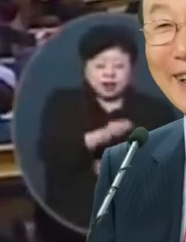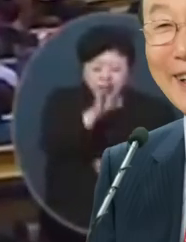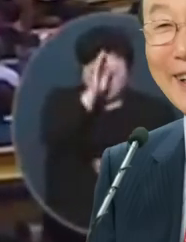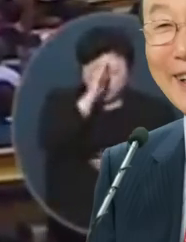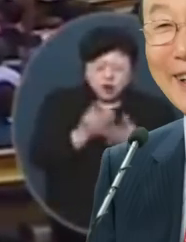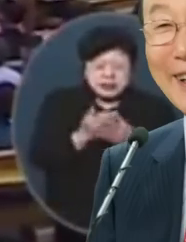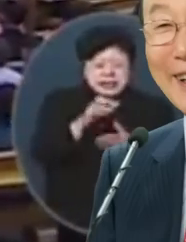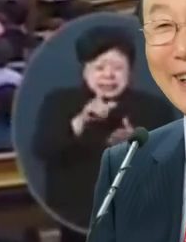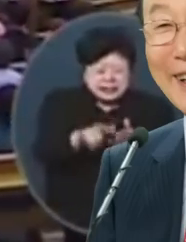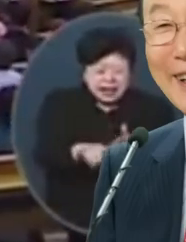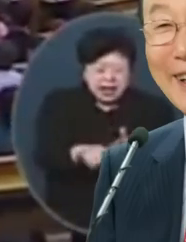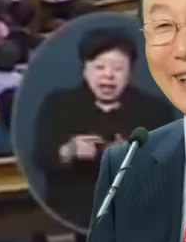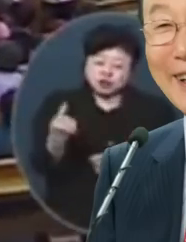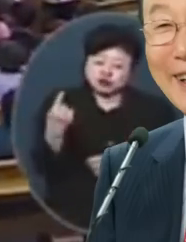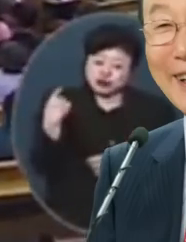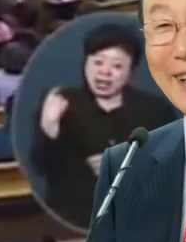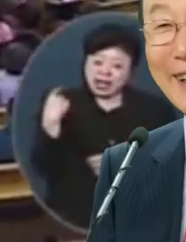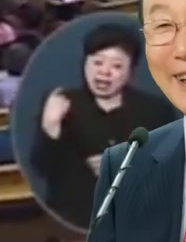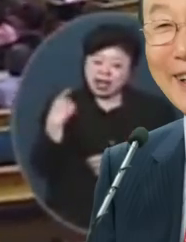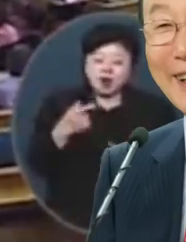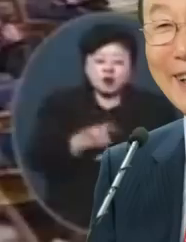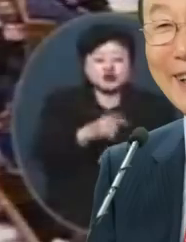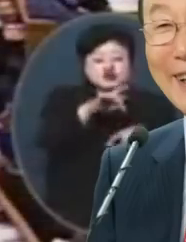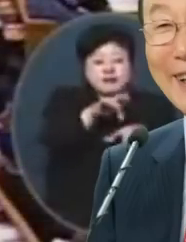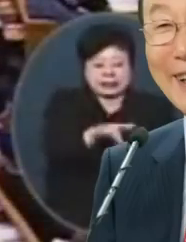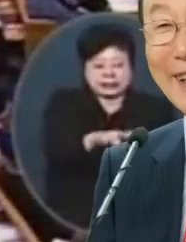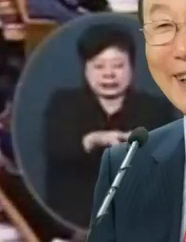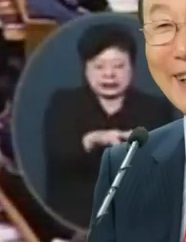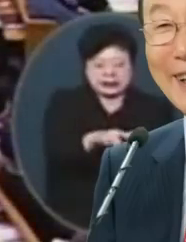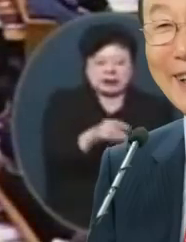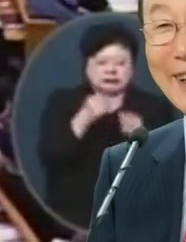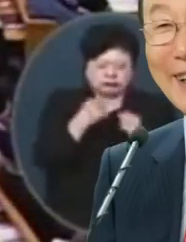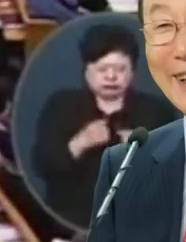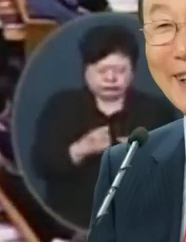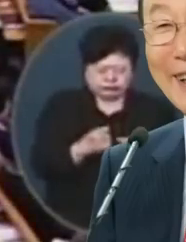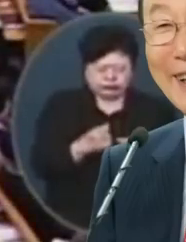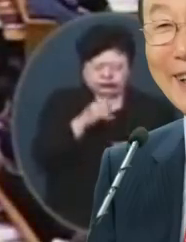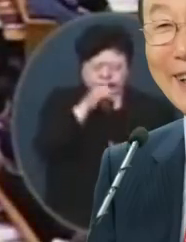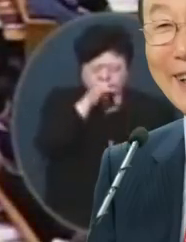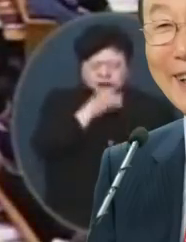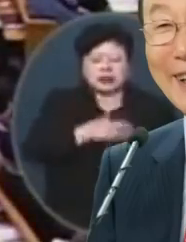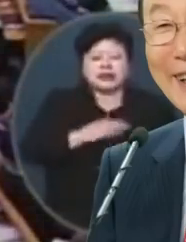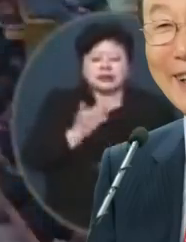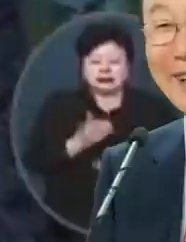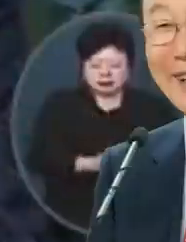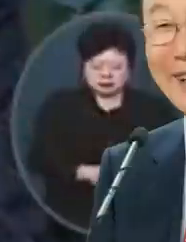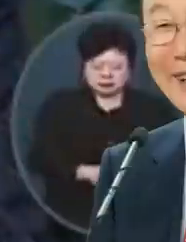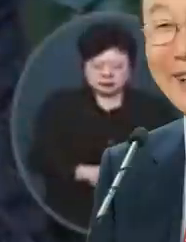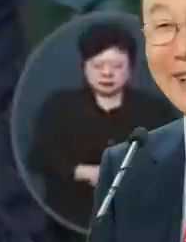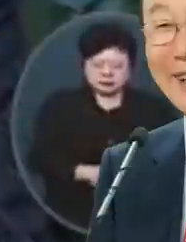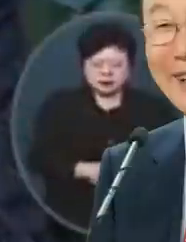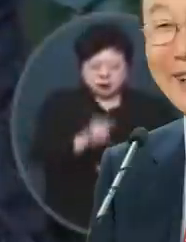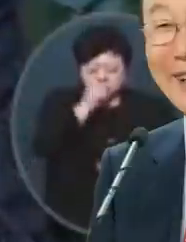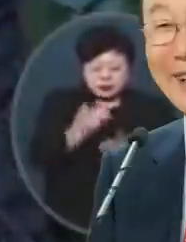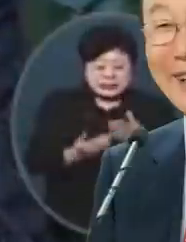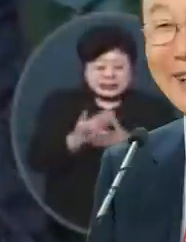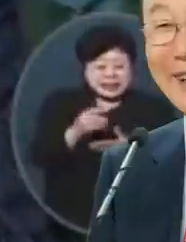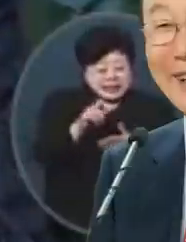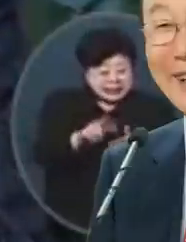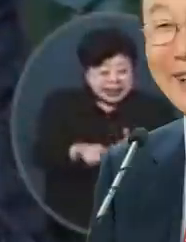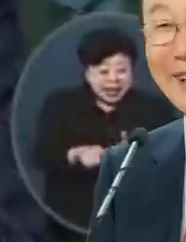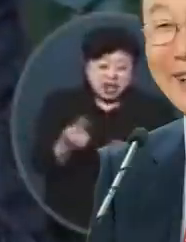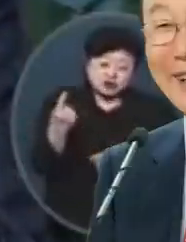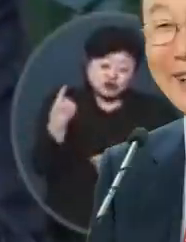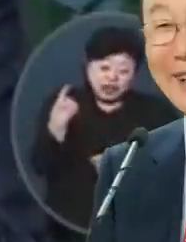병들면 그 배후에는 원수 마귀가 도사리고 있다는 것을 꼭 알아야 되는 것입니다. 좋은 일이 생기면 그